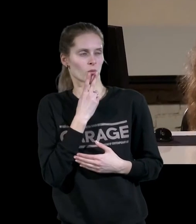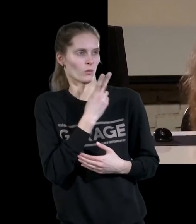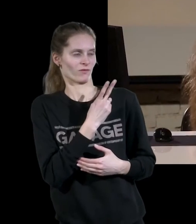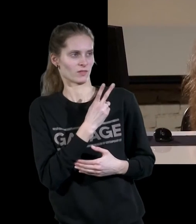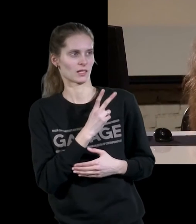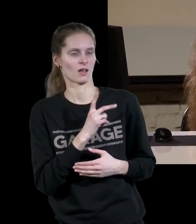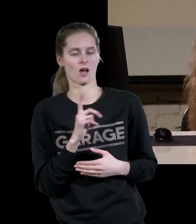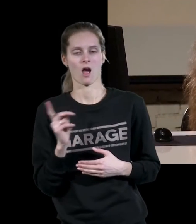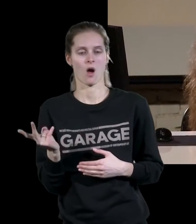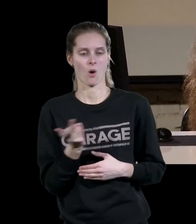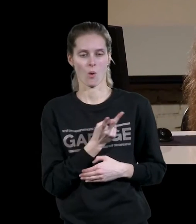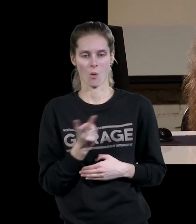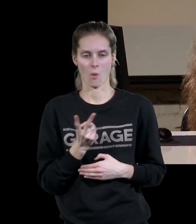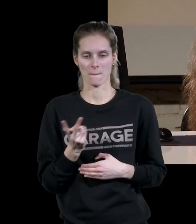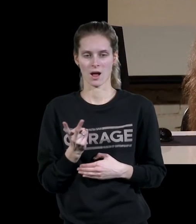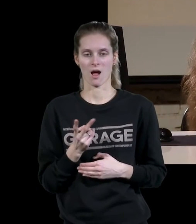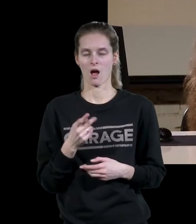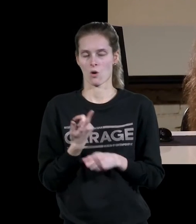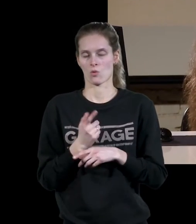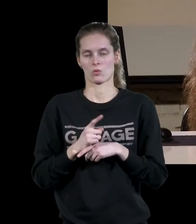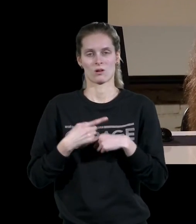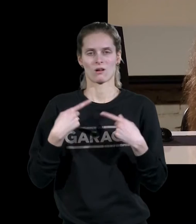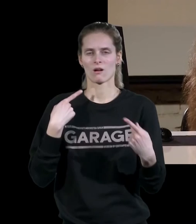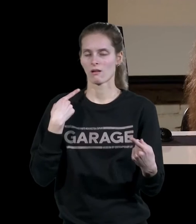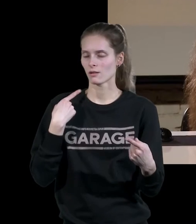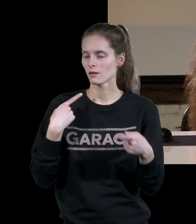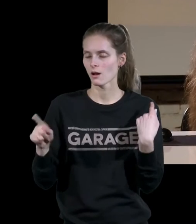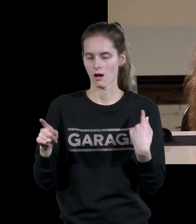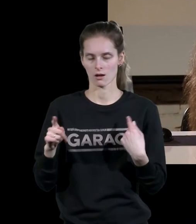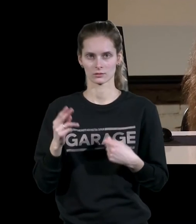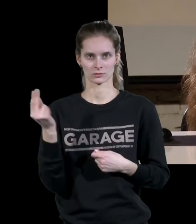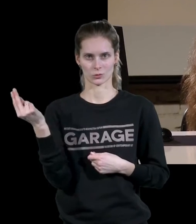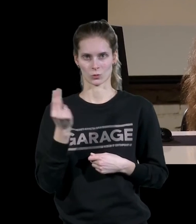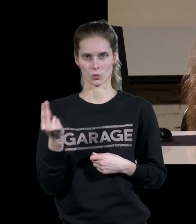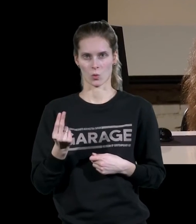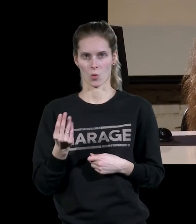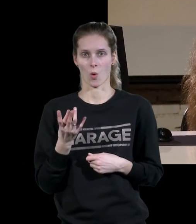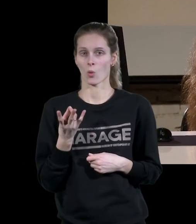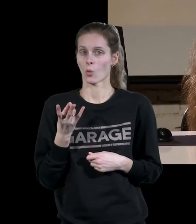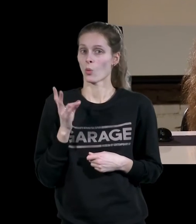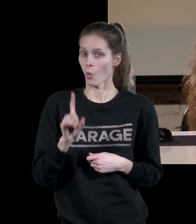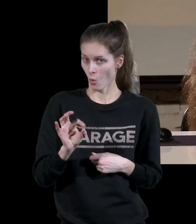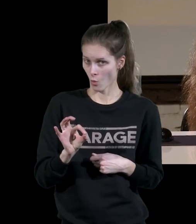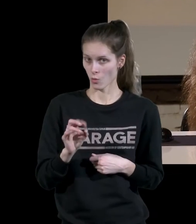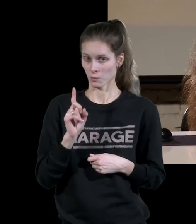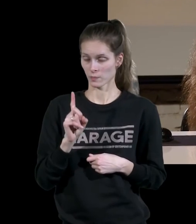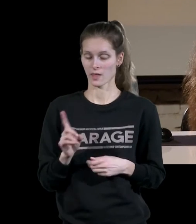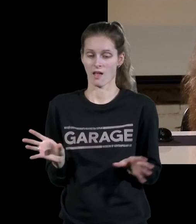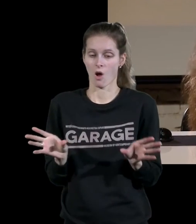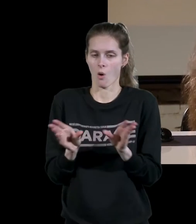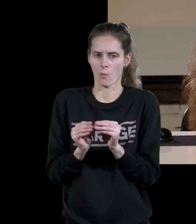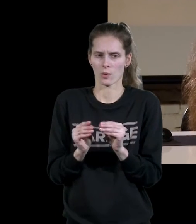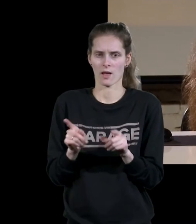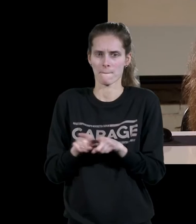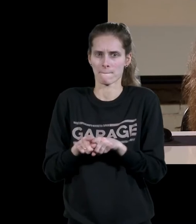То, что объединяет, наверное, этих двух разных, очень разных художников, разных поколений, это именно, может быть, понятие